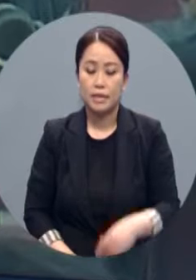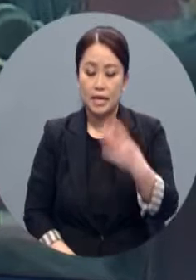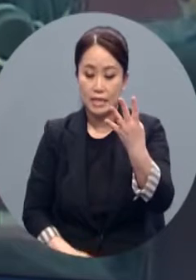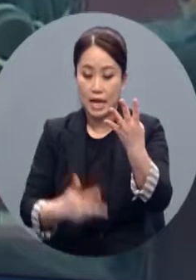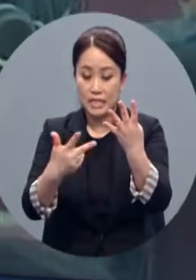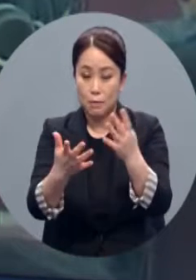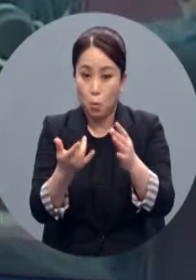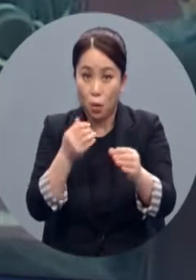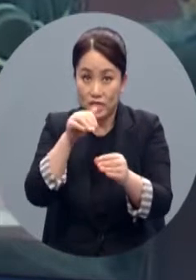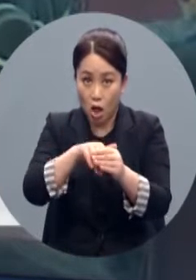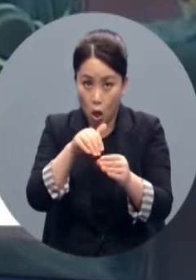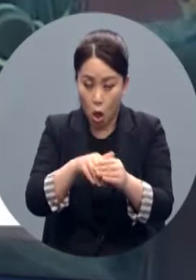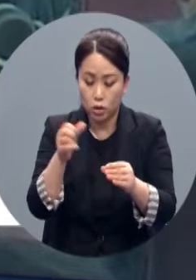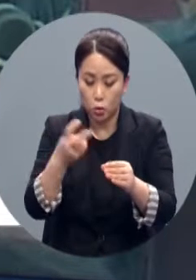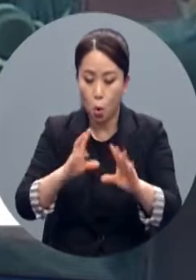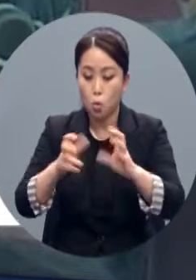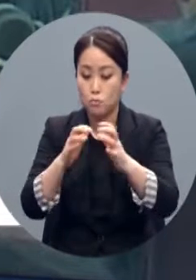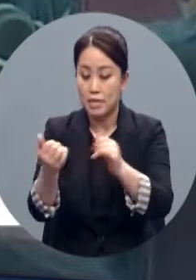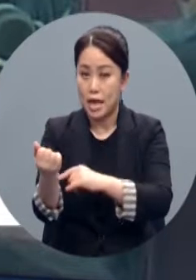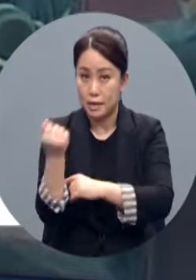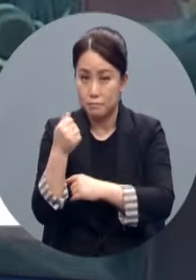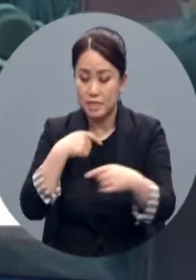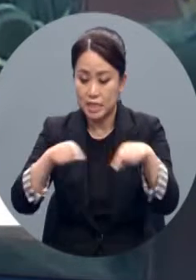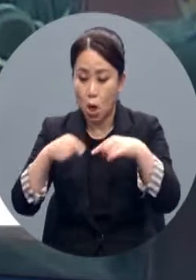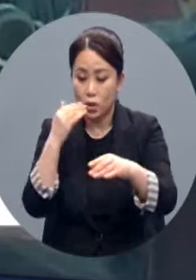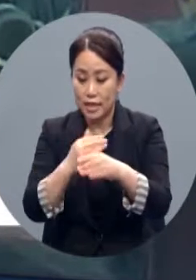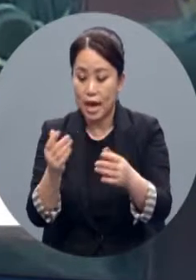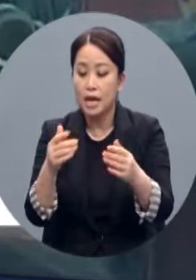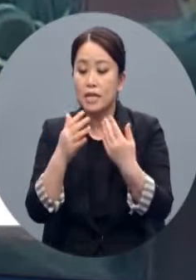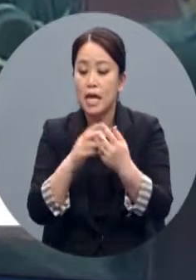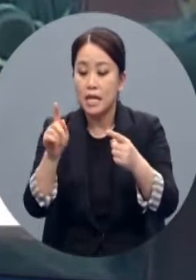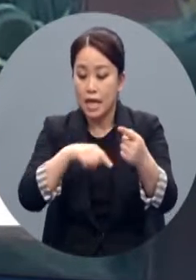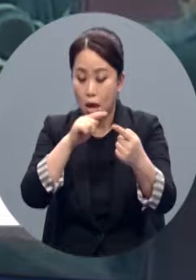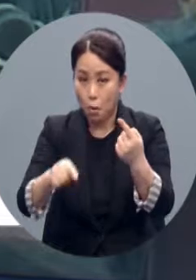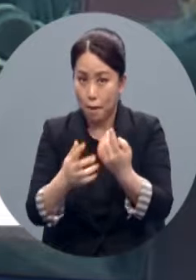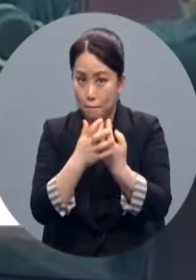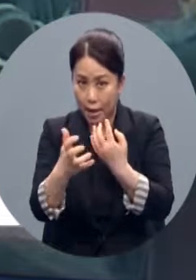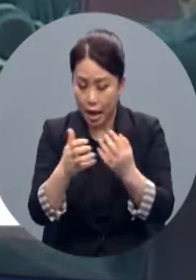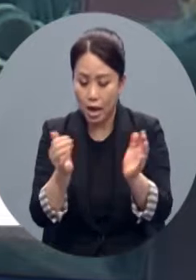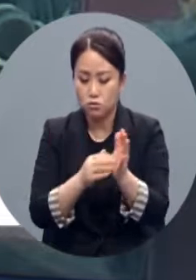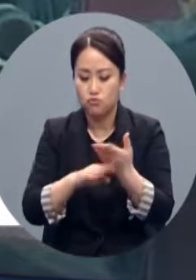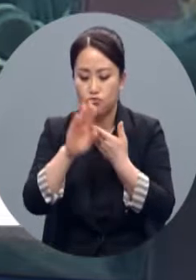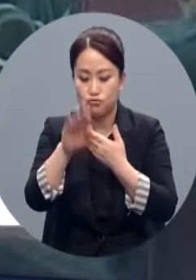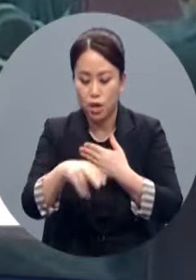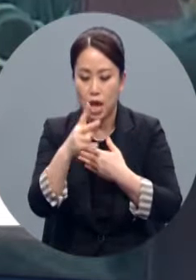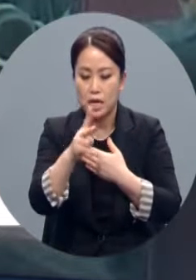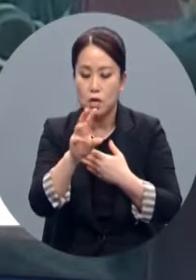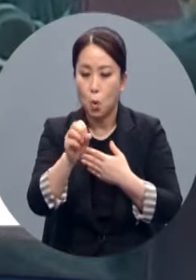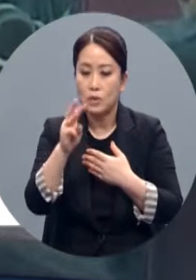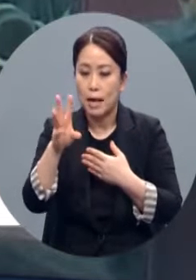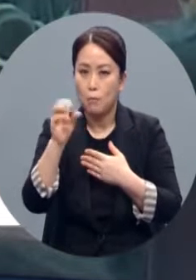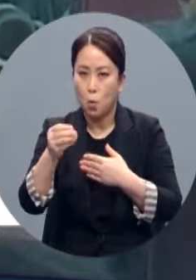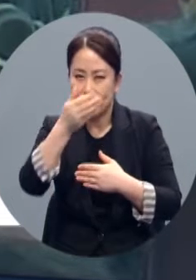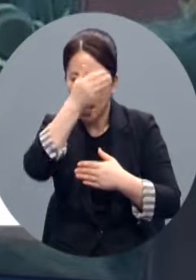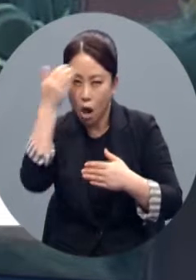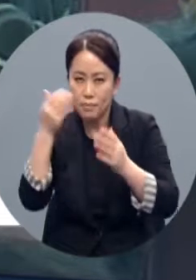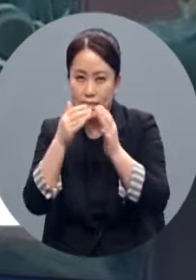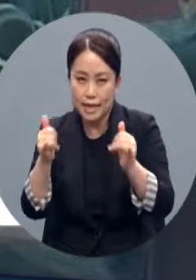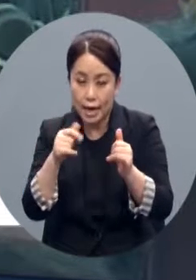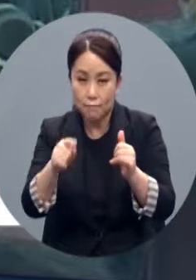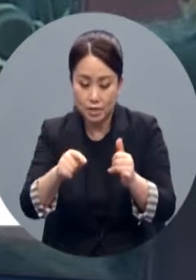4.7 보궐선거와 국민의힘 전당대회를 거치면서 2030 젊은층의 표심 잡기가 정치권의 최대 화두로